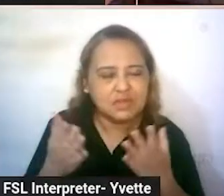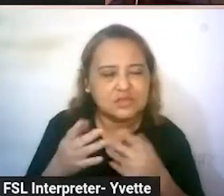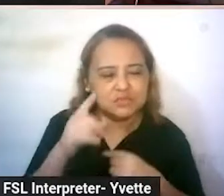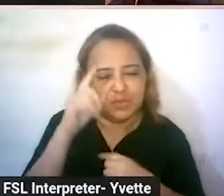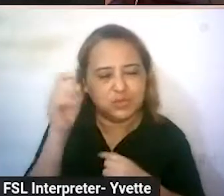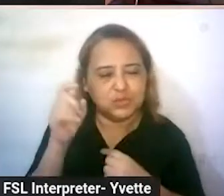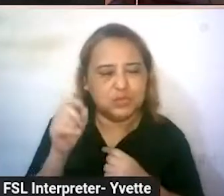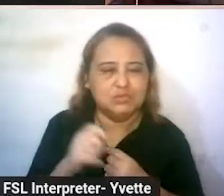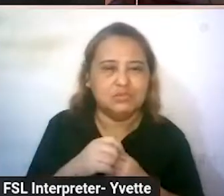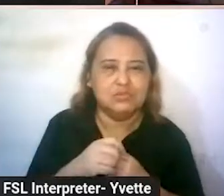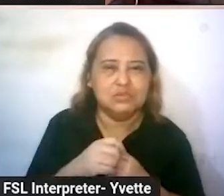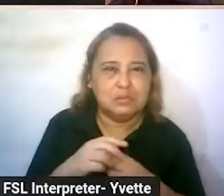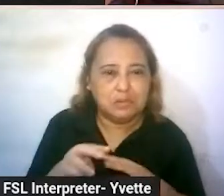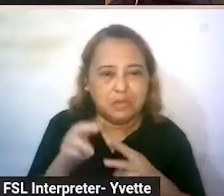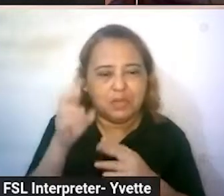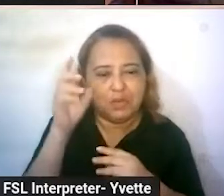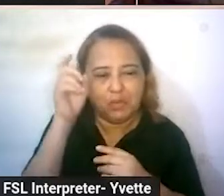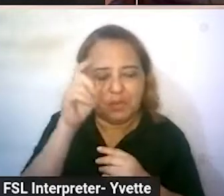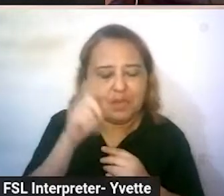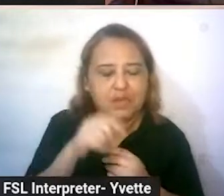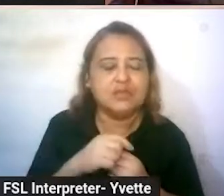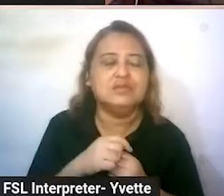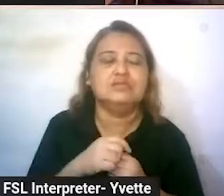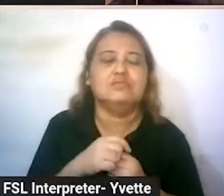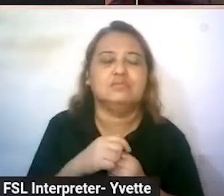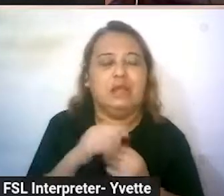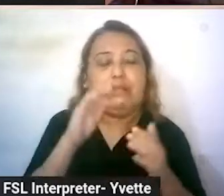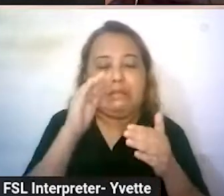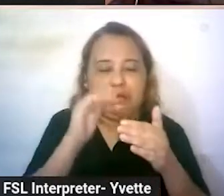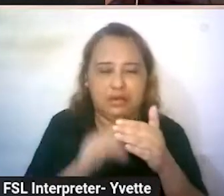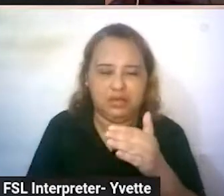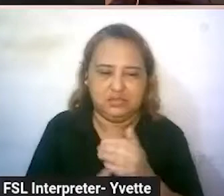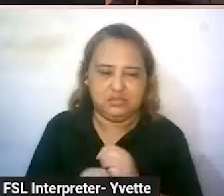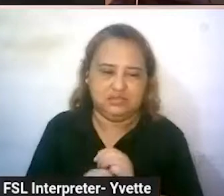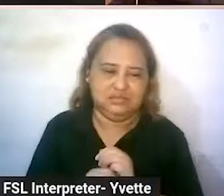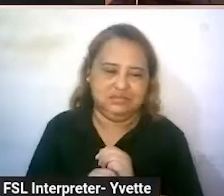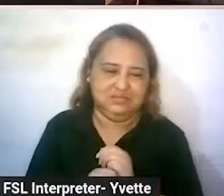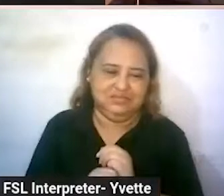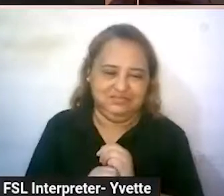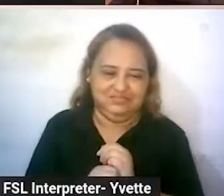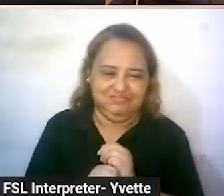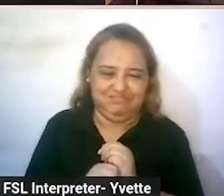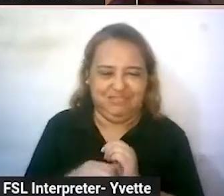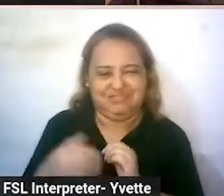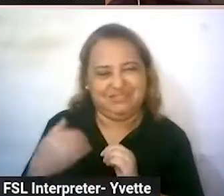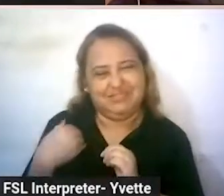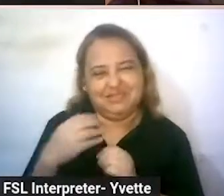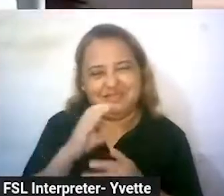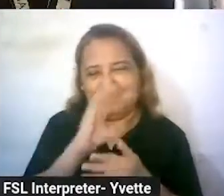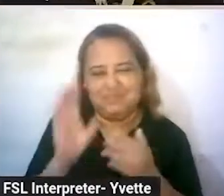acceptance kasi, wala pa rin. Yun, Miss Peggy, yung nangyari sa akin. Miss